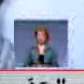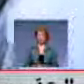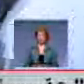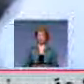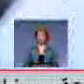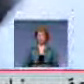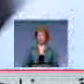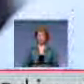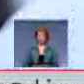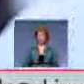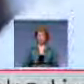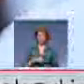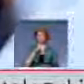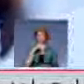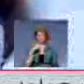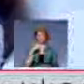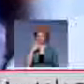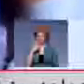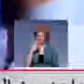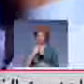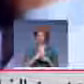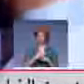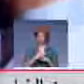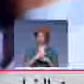يعني. بس هو مش موجود. وانت بنت